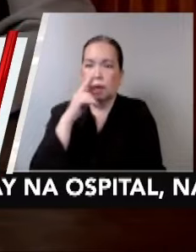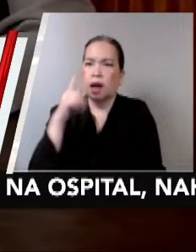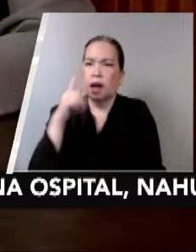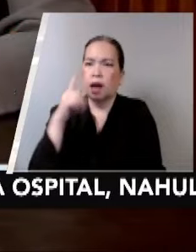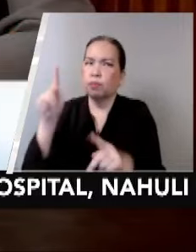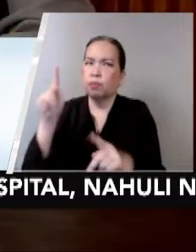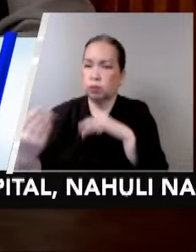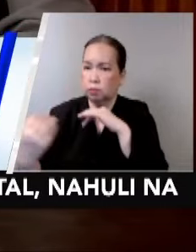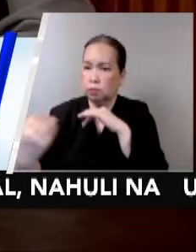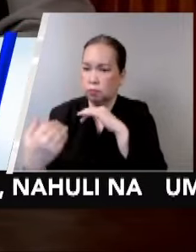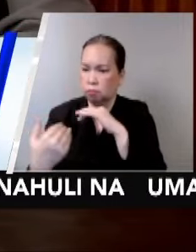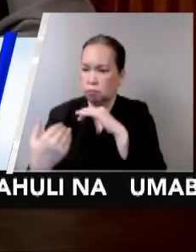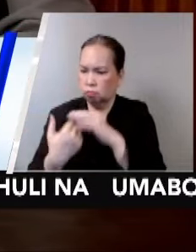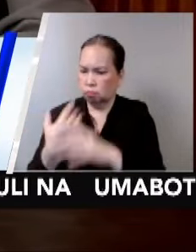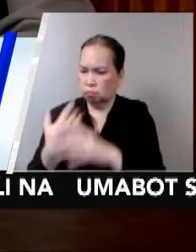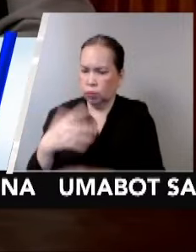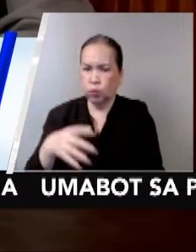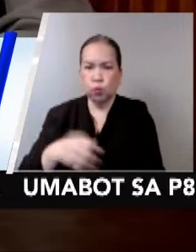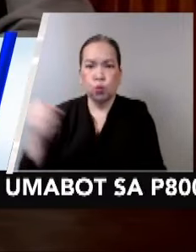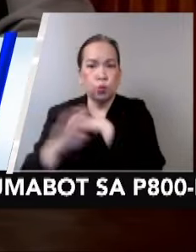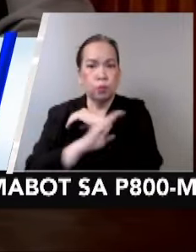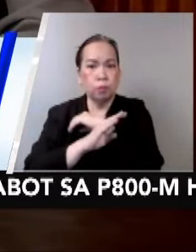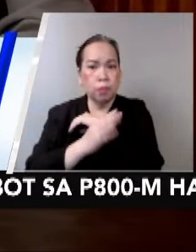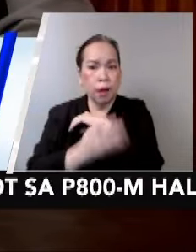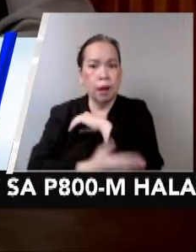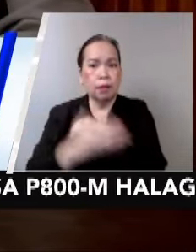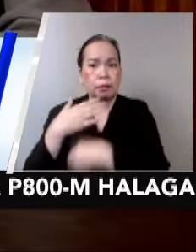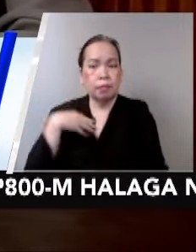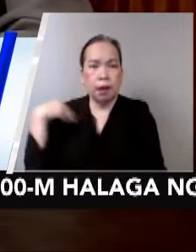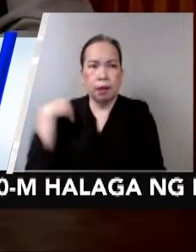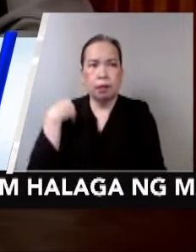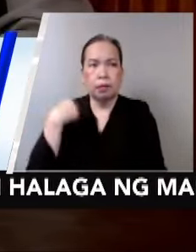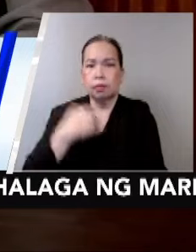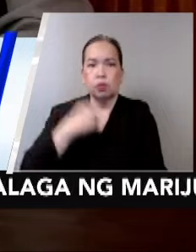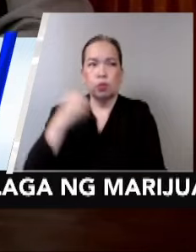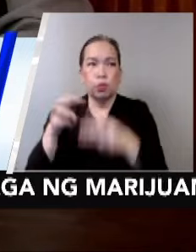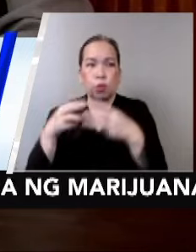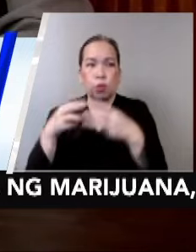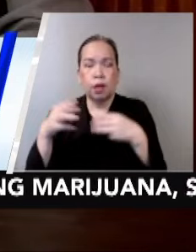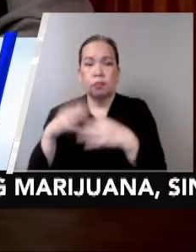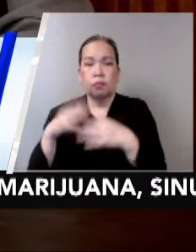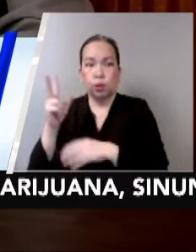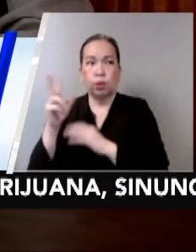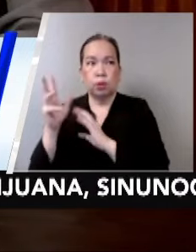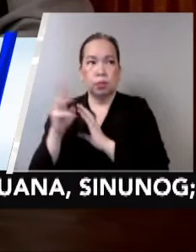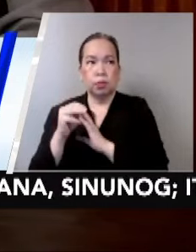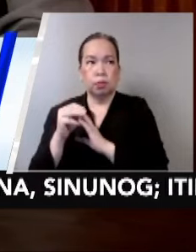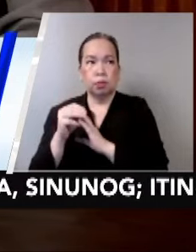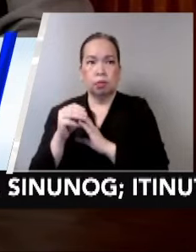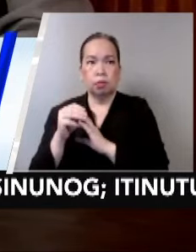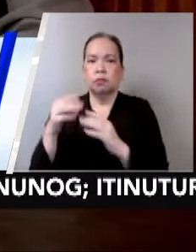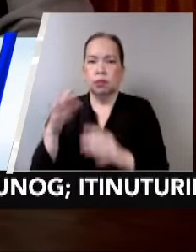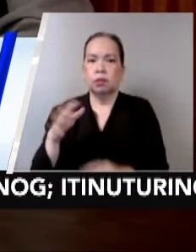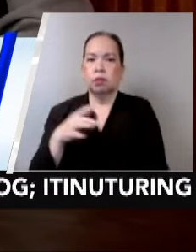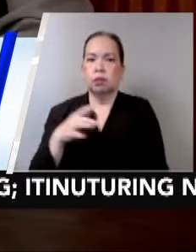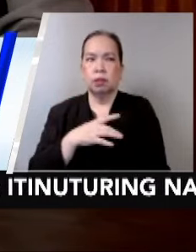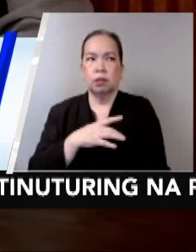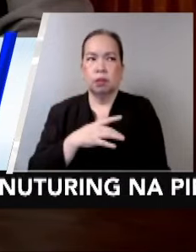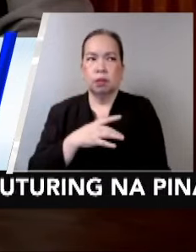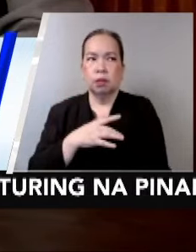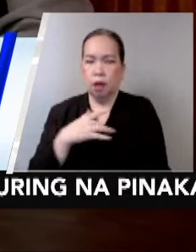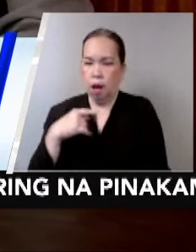bag ko. Tangay-tangay na po yung wallet ko. And then after 30 minutes po, yun na, nagkaroon na po ako ng mga unauthorized na